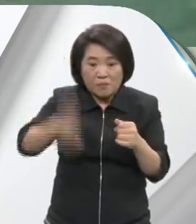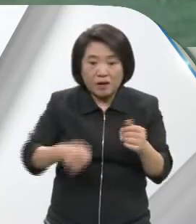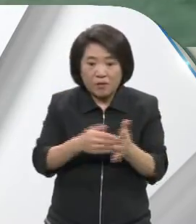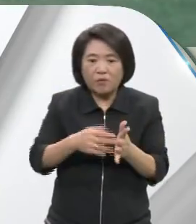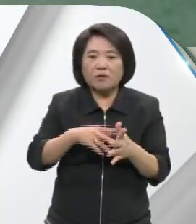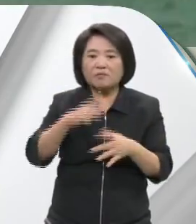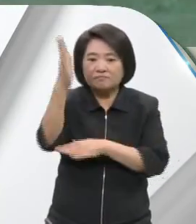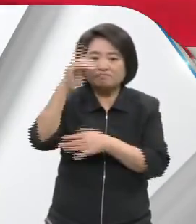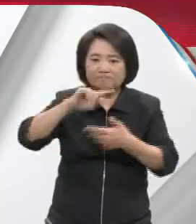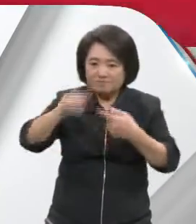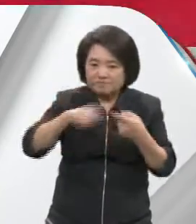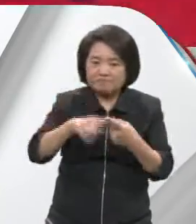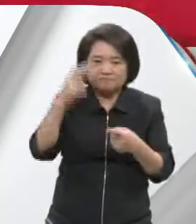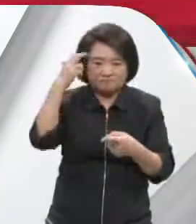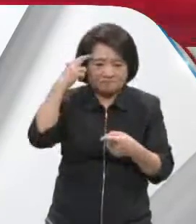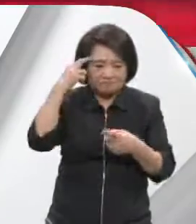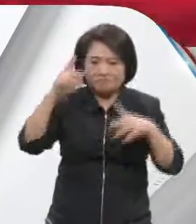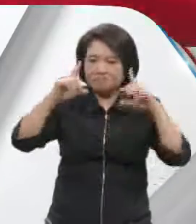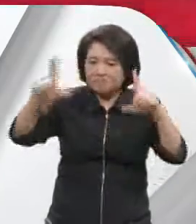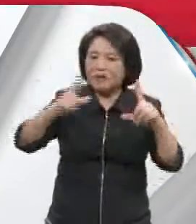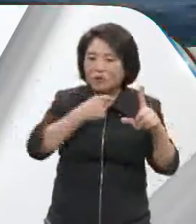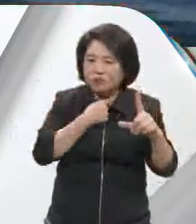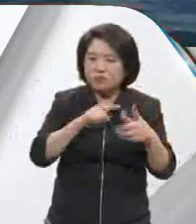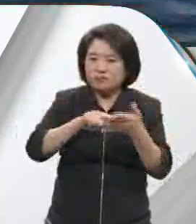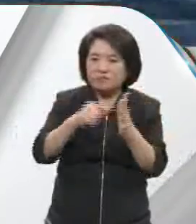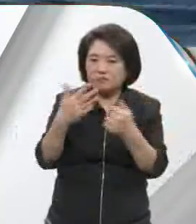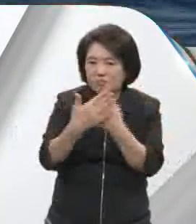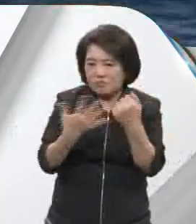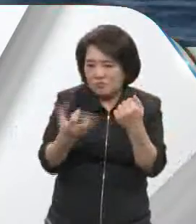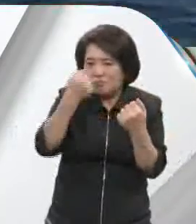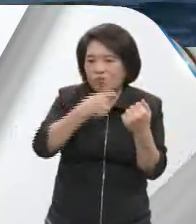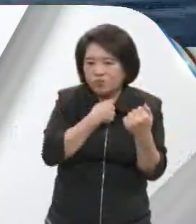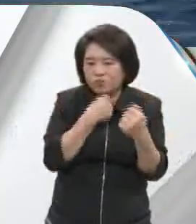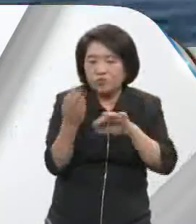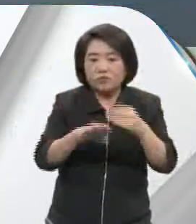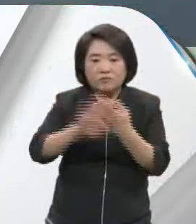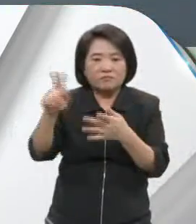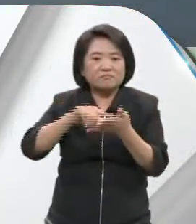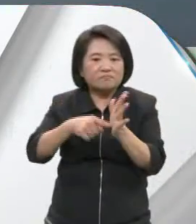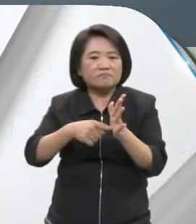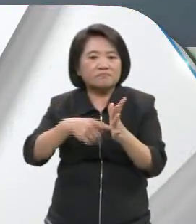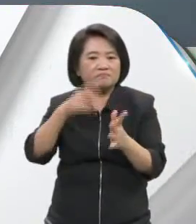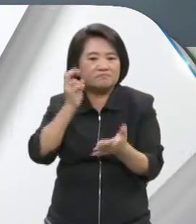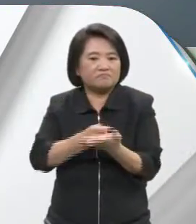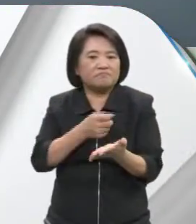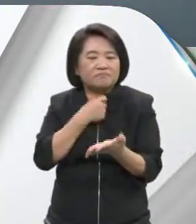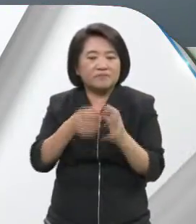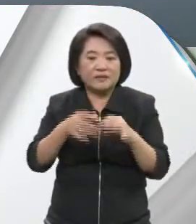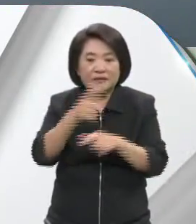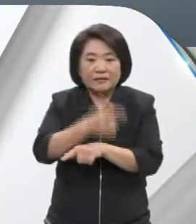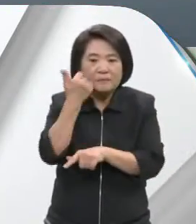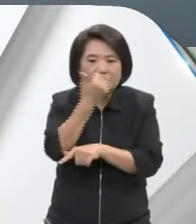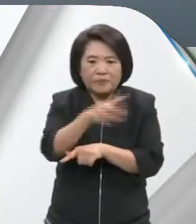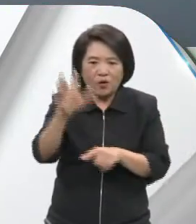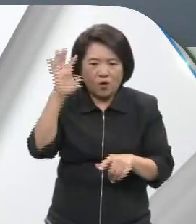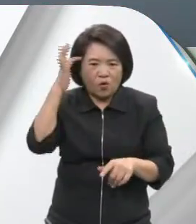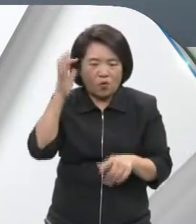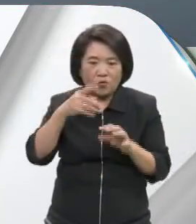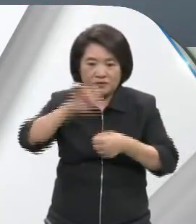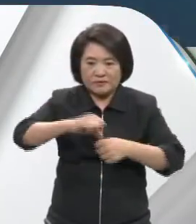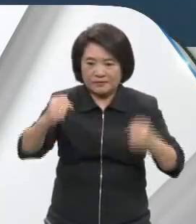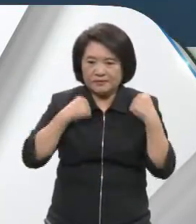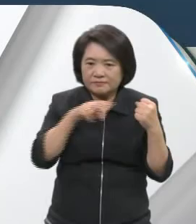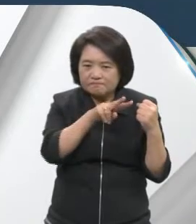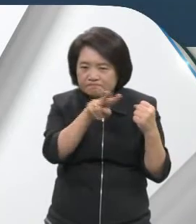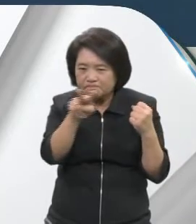该用国家有建设性的方式来应应，就像固有领土之外，国外有作为。另外，面对复杂的南海情势，另外加